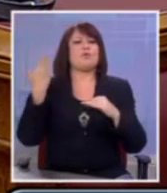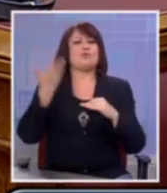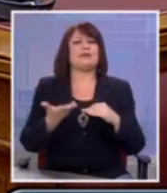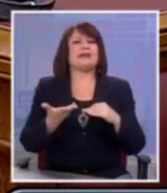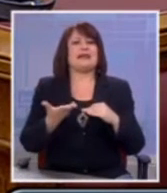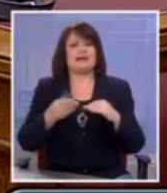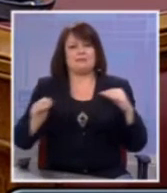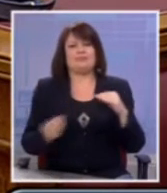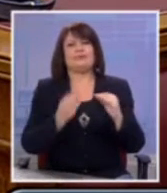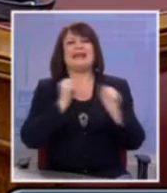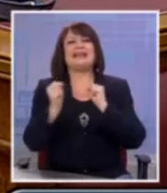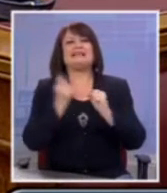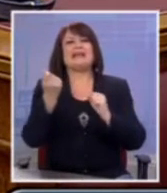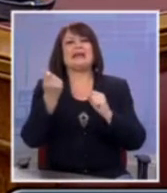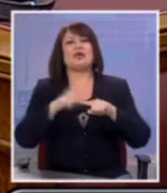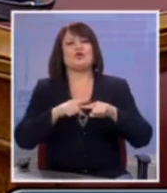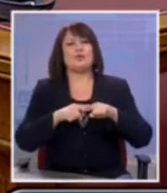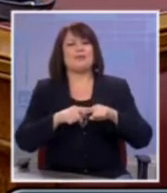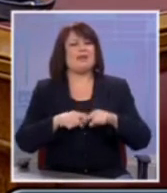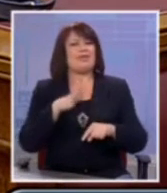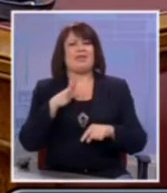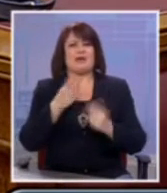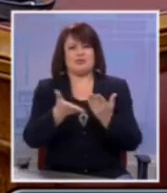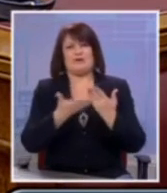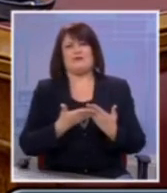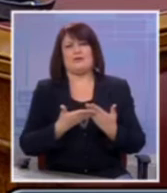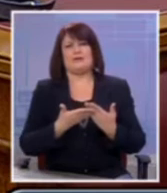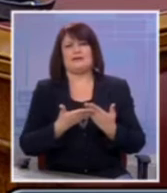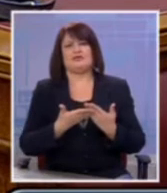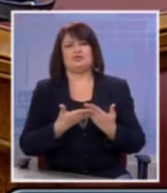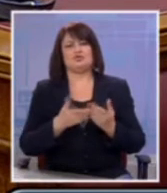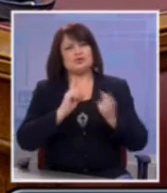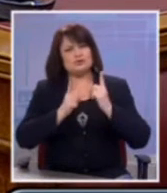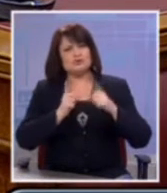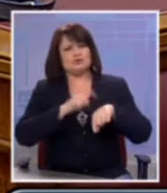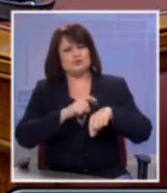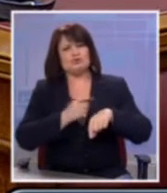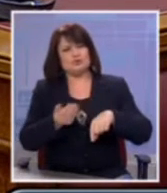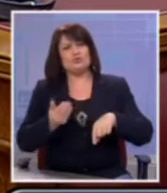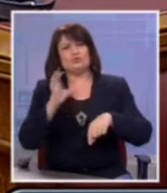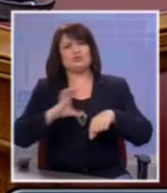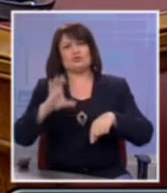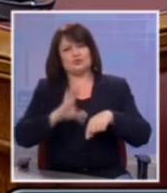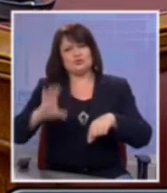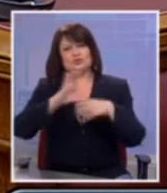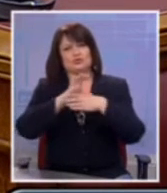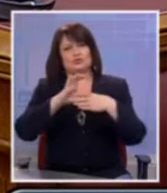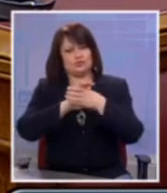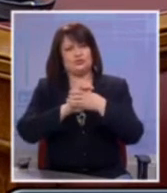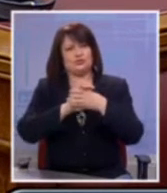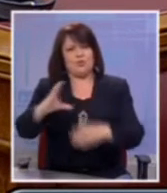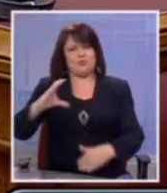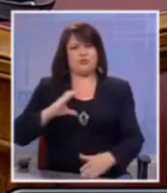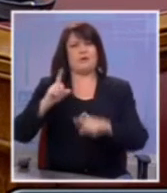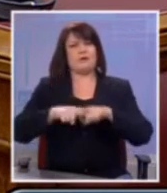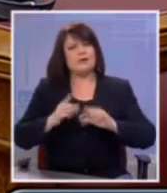εκδήλωσης κρίσης της ελληνικής οικονομίας, την απροθυμία της να συμβάλλει σε έγκαιρη επίτευξη συμφωνίας εντός της Ευρωπαϊκής Ένωσης περί του πακέτου